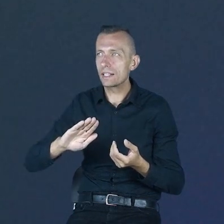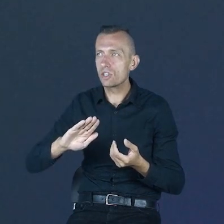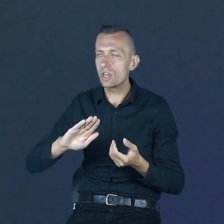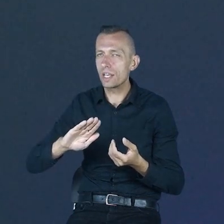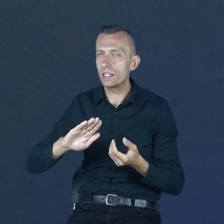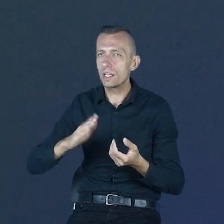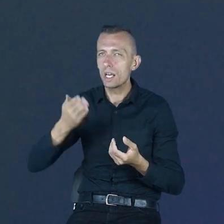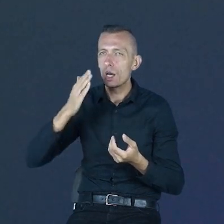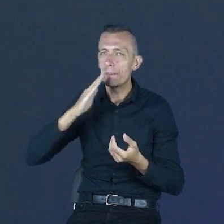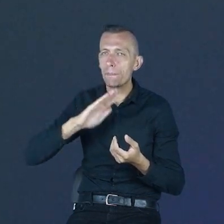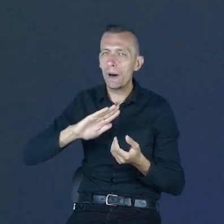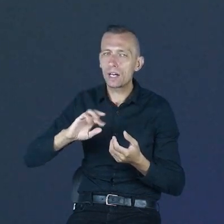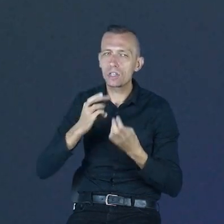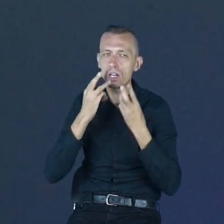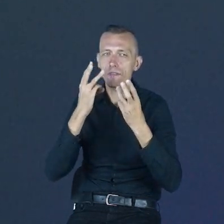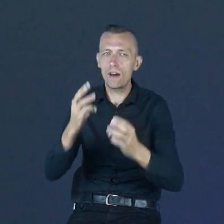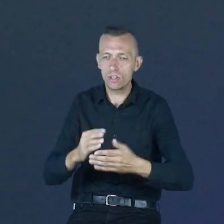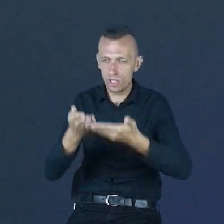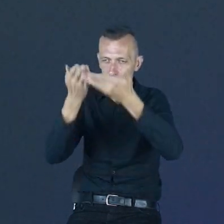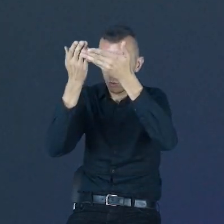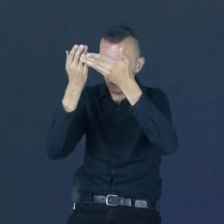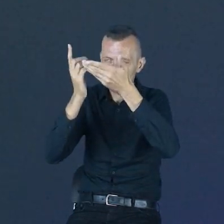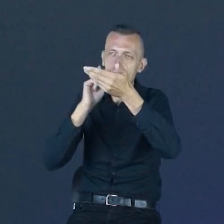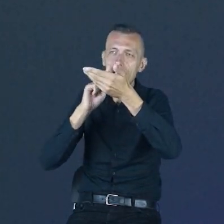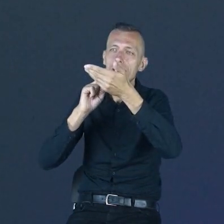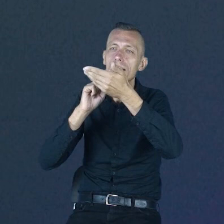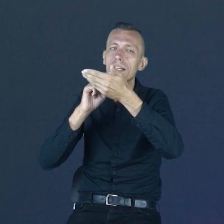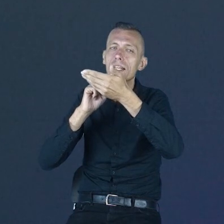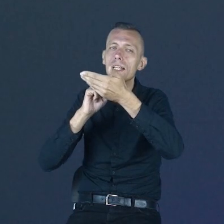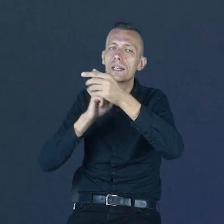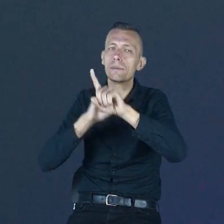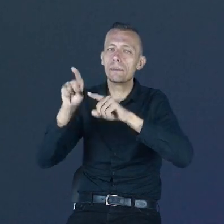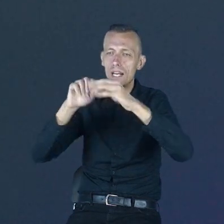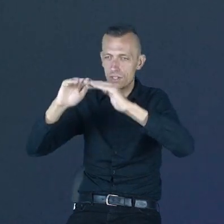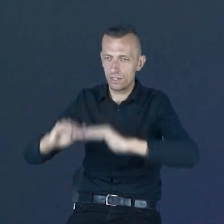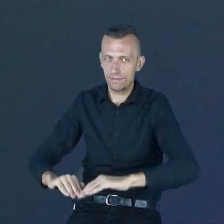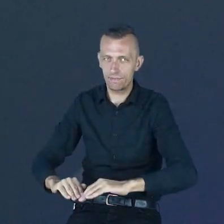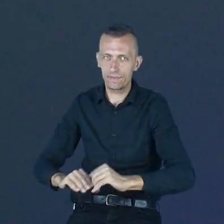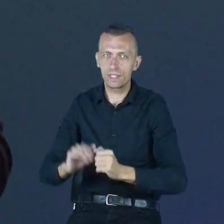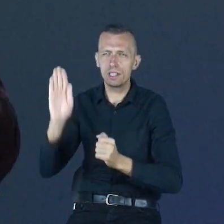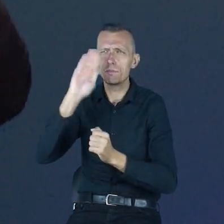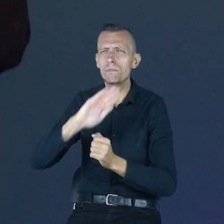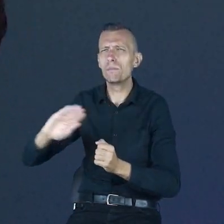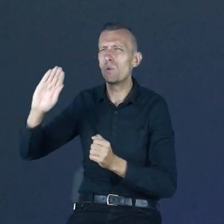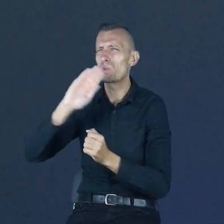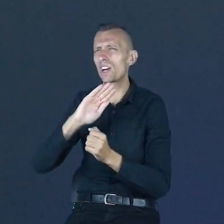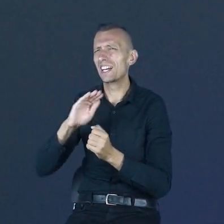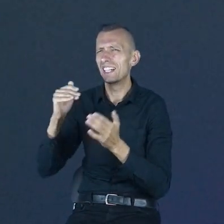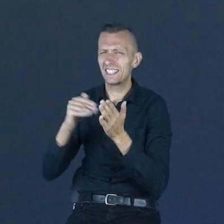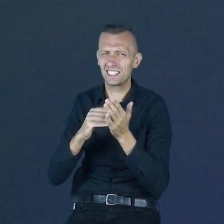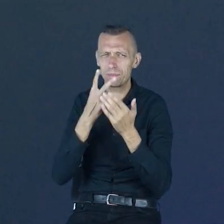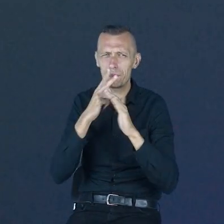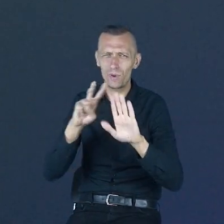gotowy być wywyższonym. Ale kiedy przed szkołę pokory Bóg go wywyższył, był drugim po Faraonie. Mamy też Jezusa